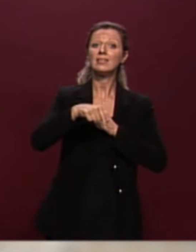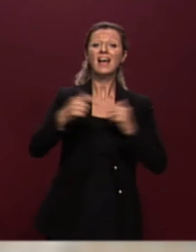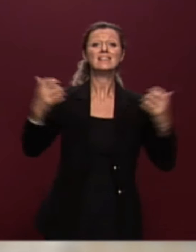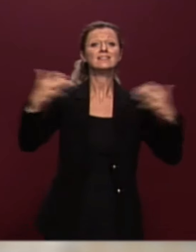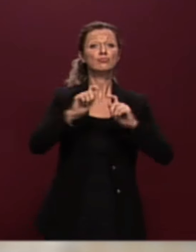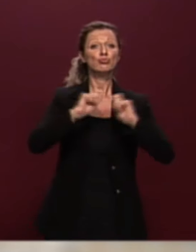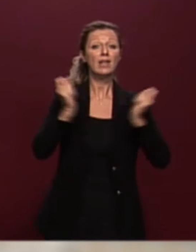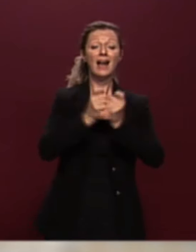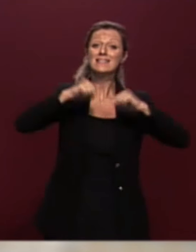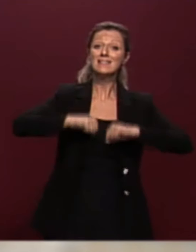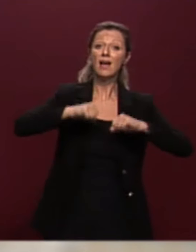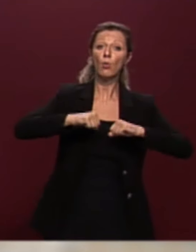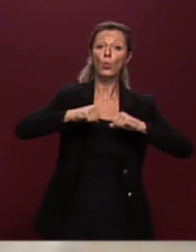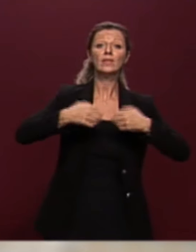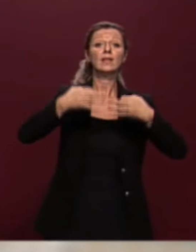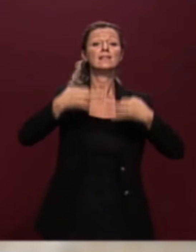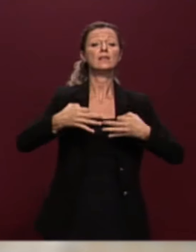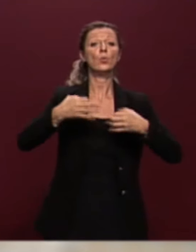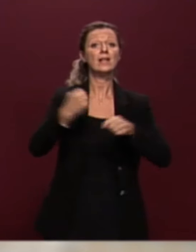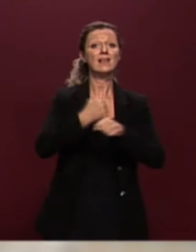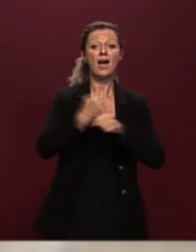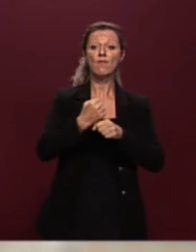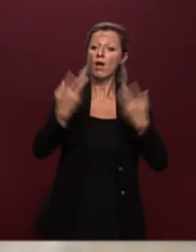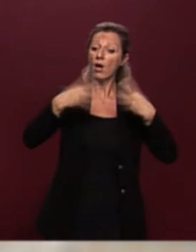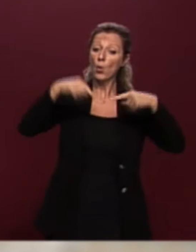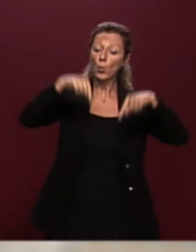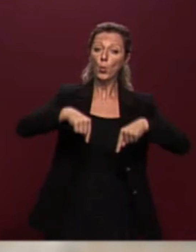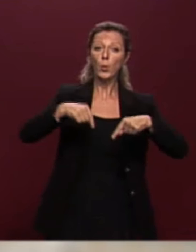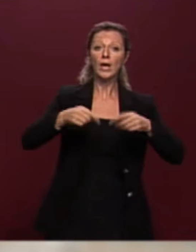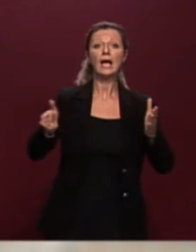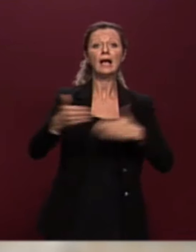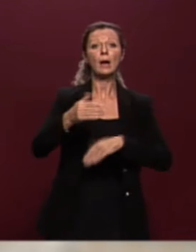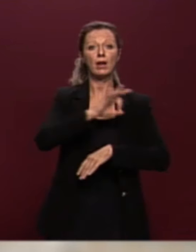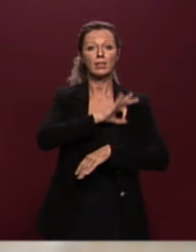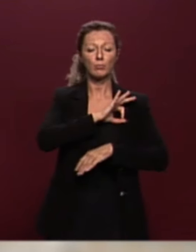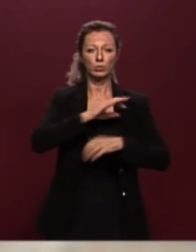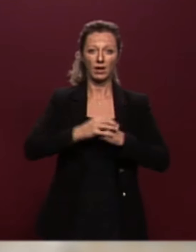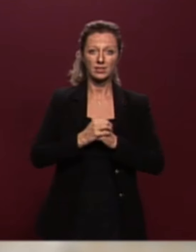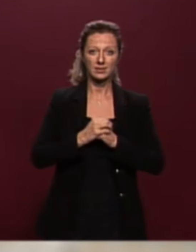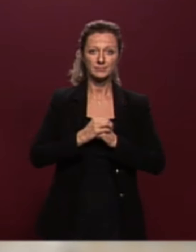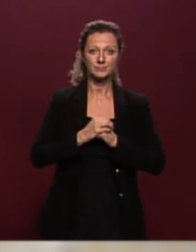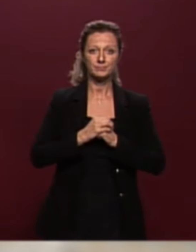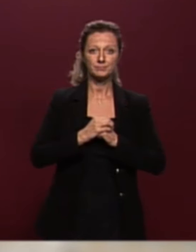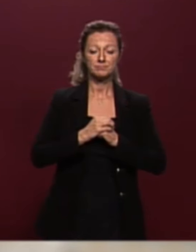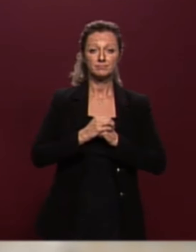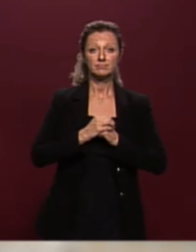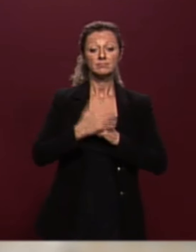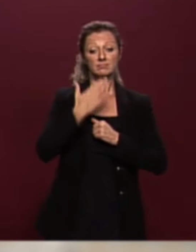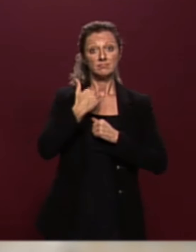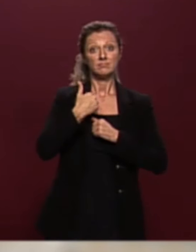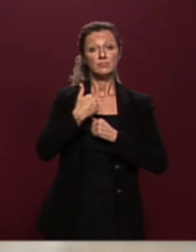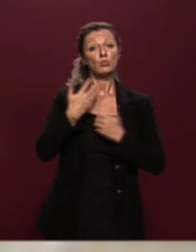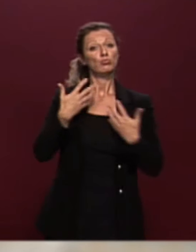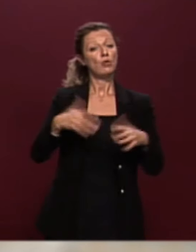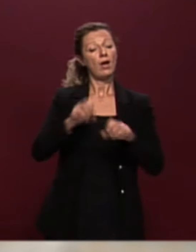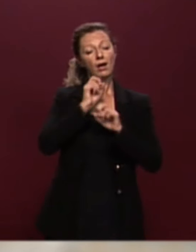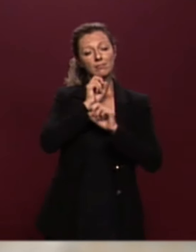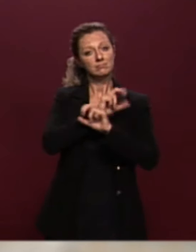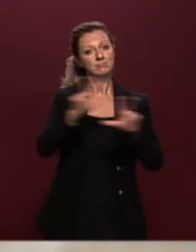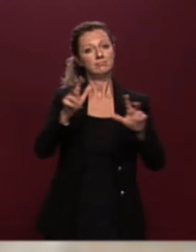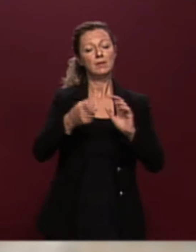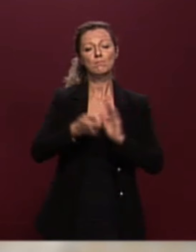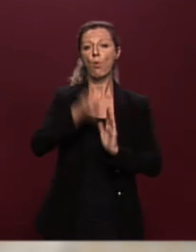e della Sicurezza sul Lavoro alla Camera dei Deputati. Ritengo sia un segnale importante di attenzione